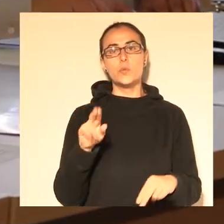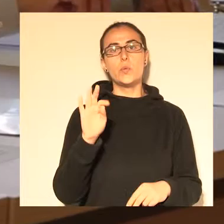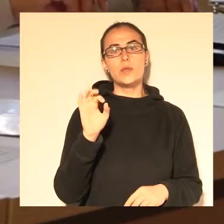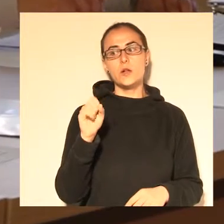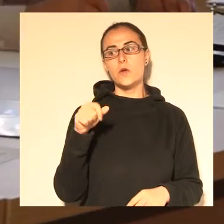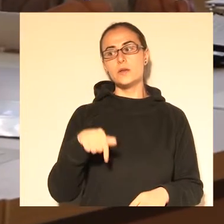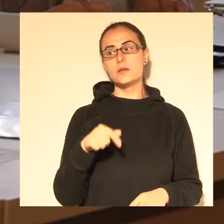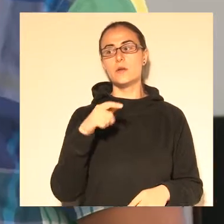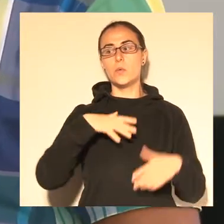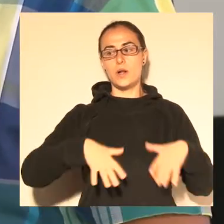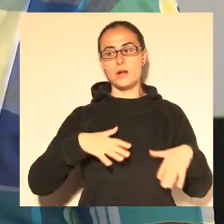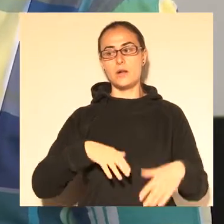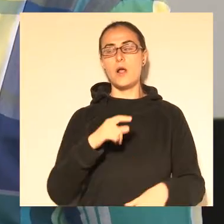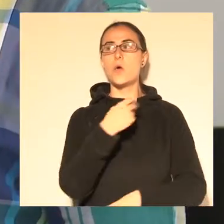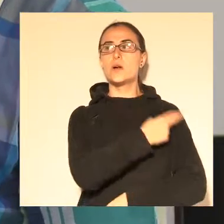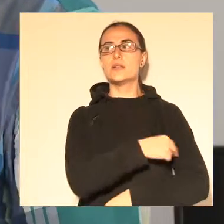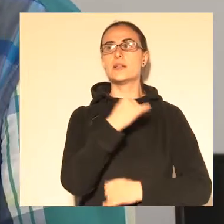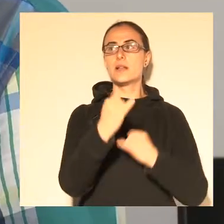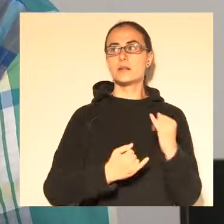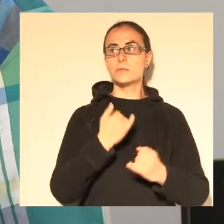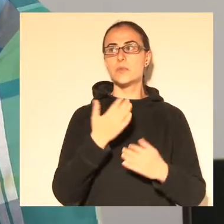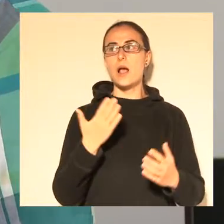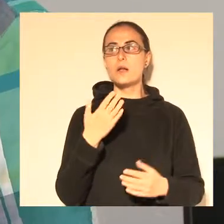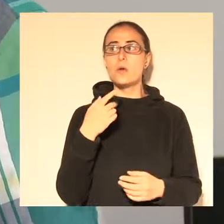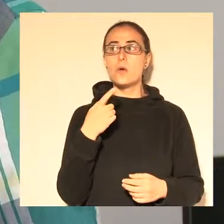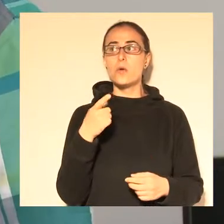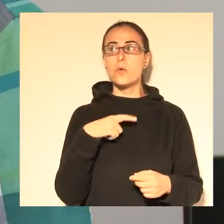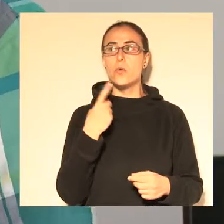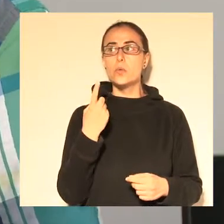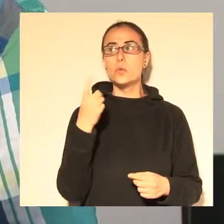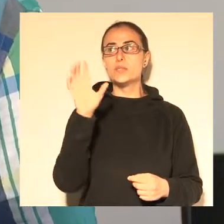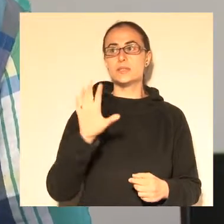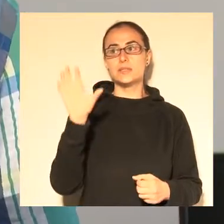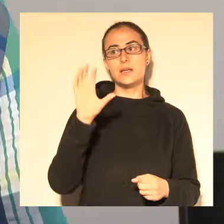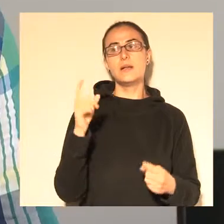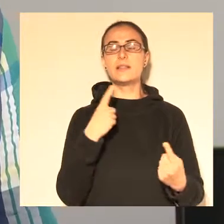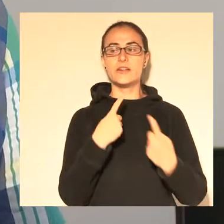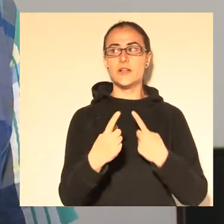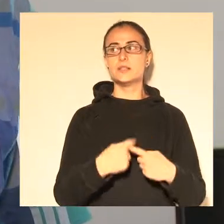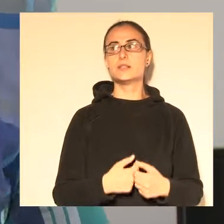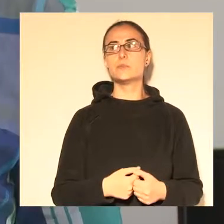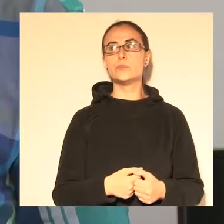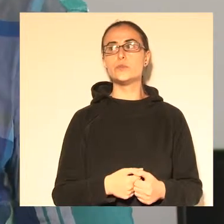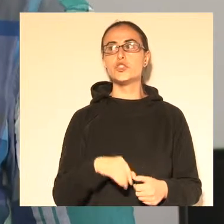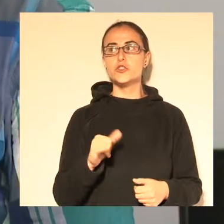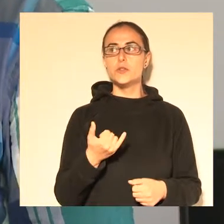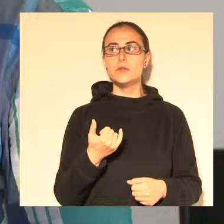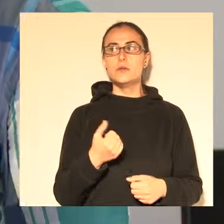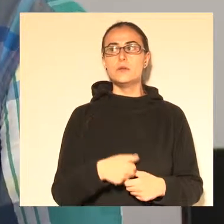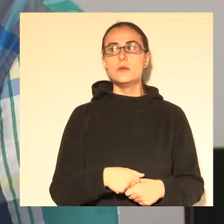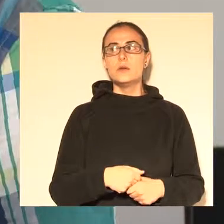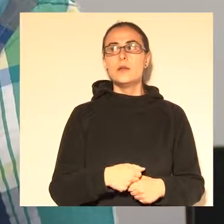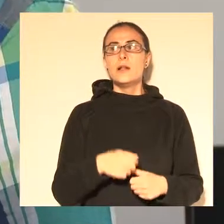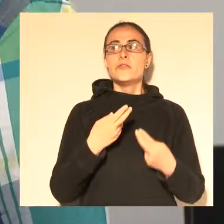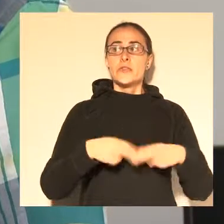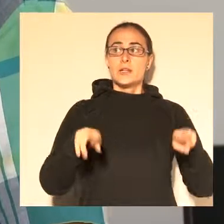ajuns ulterior în Ucraina la clinica internațională de la truskaveț acolo am avut trei intervenții și